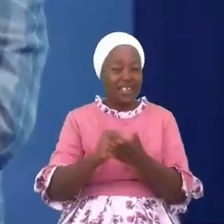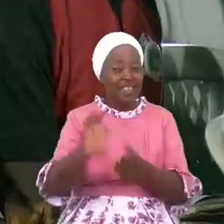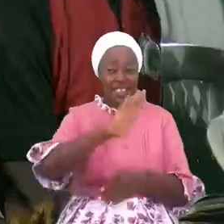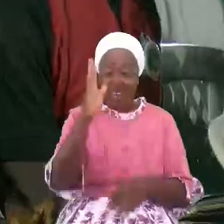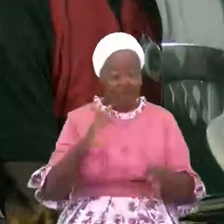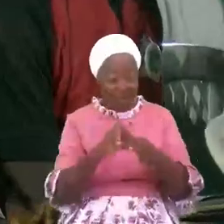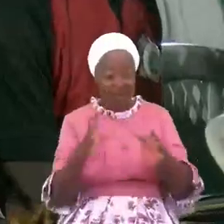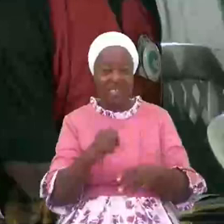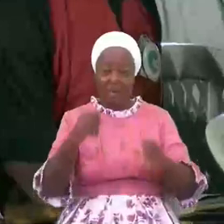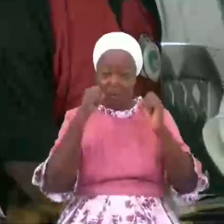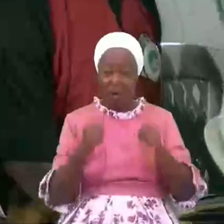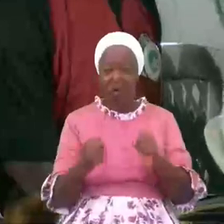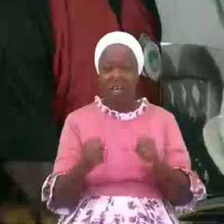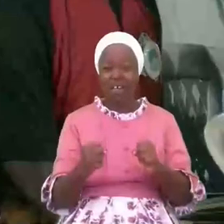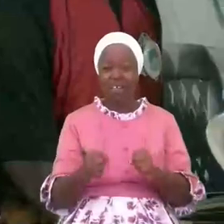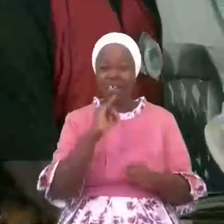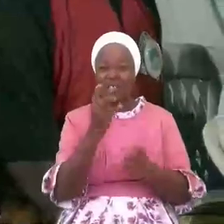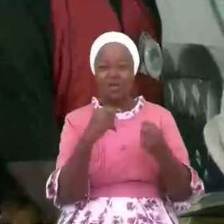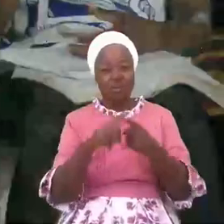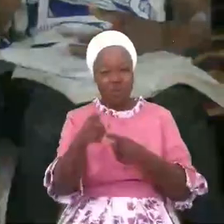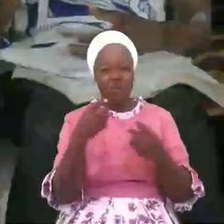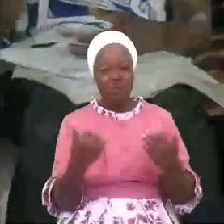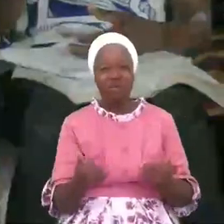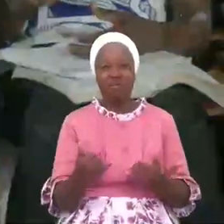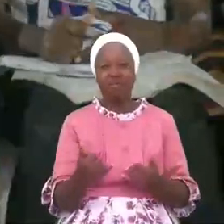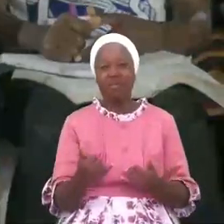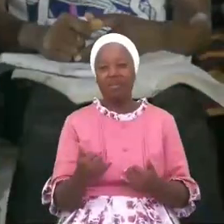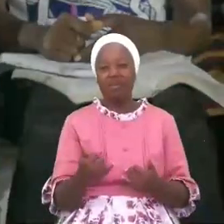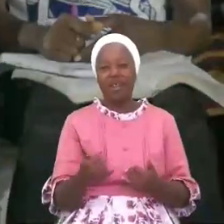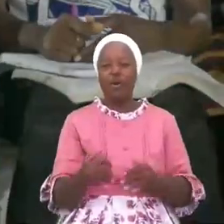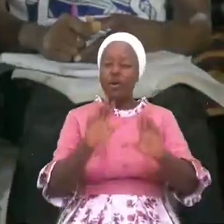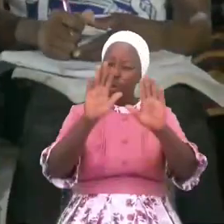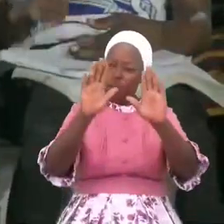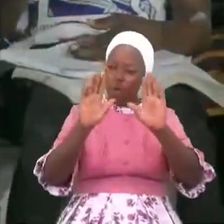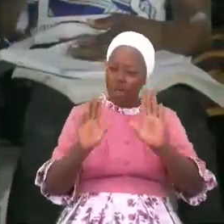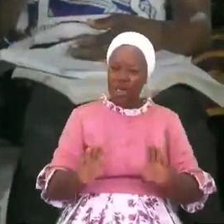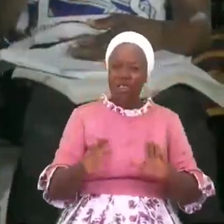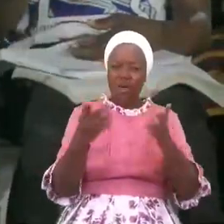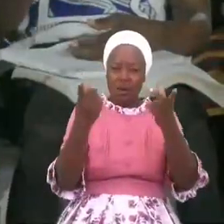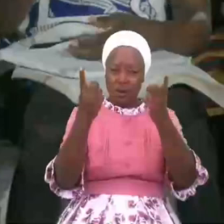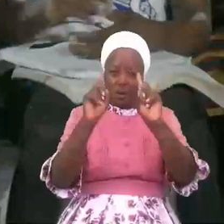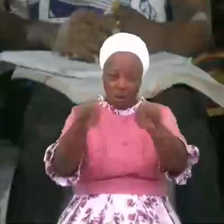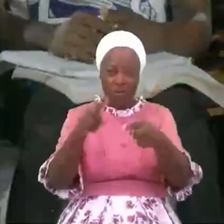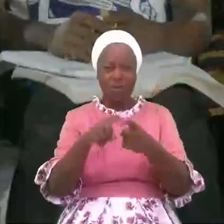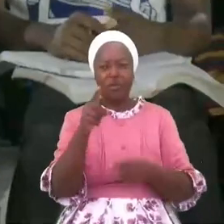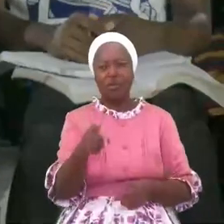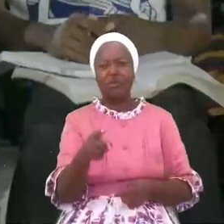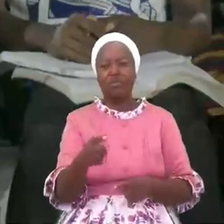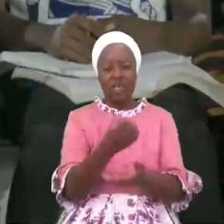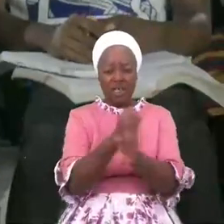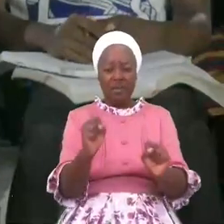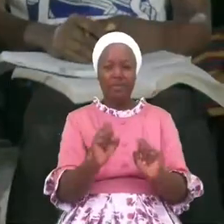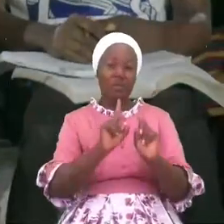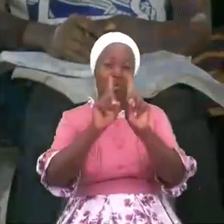perd jamais sa puissance, te parviendra. Les prodiges viendront pour toi. Le salut